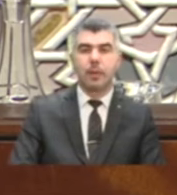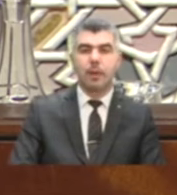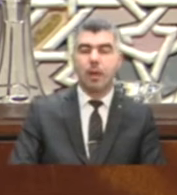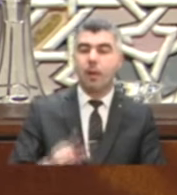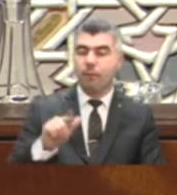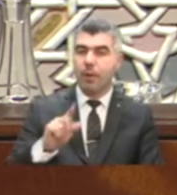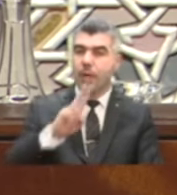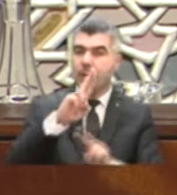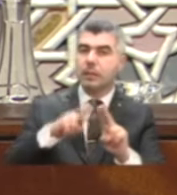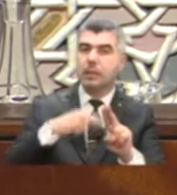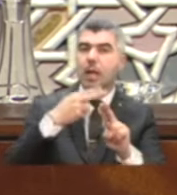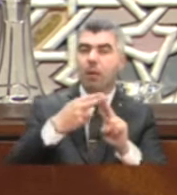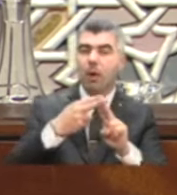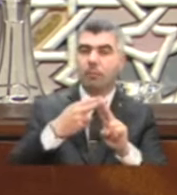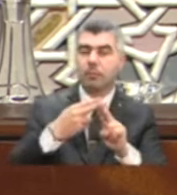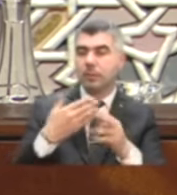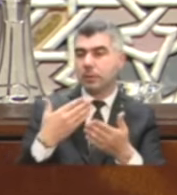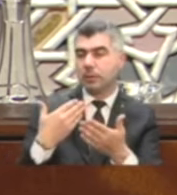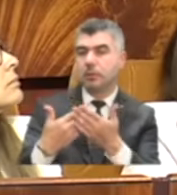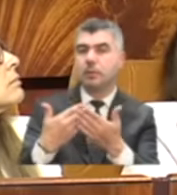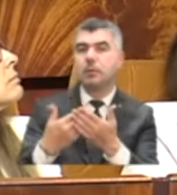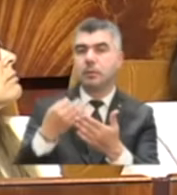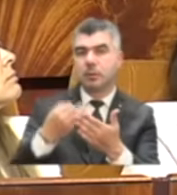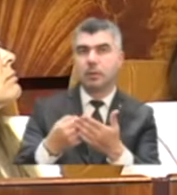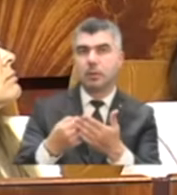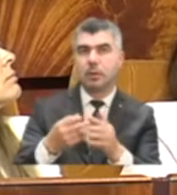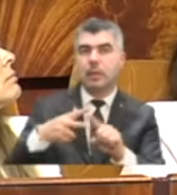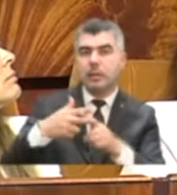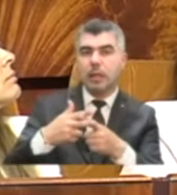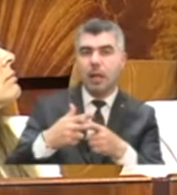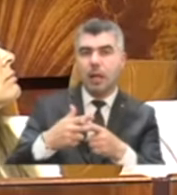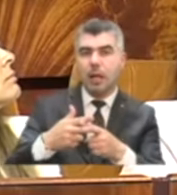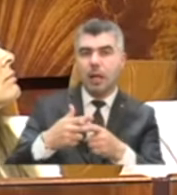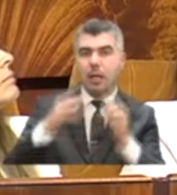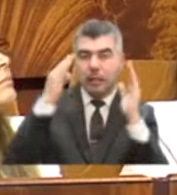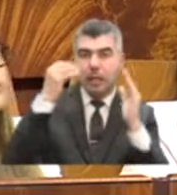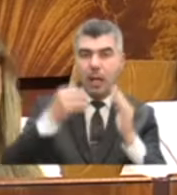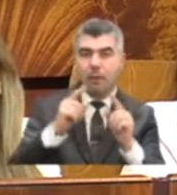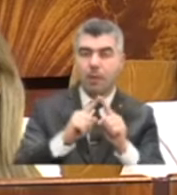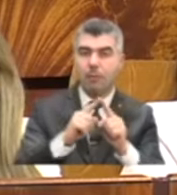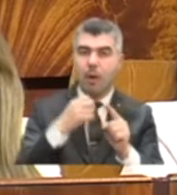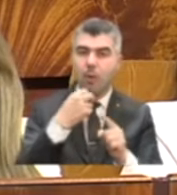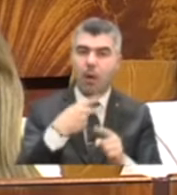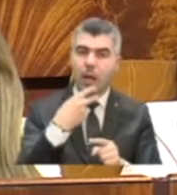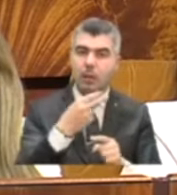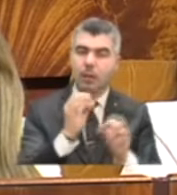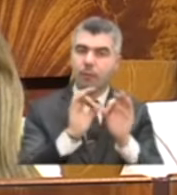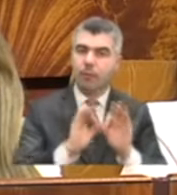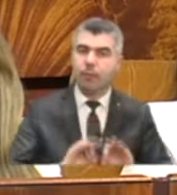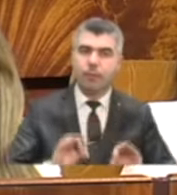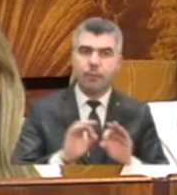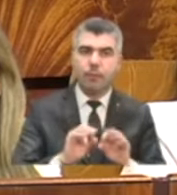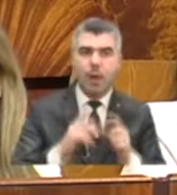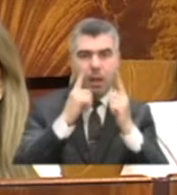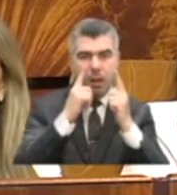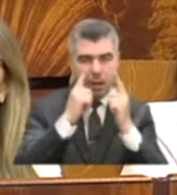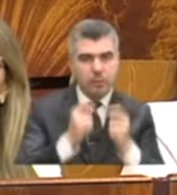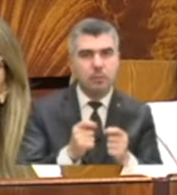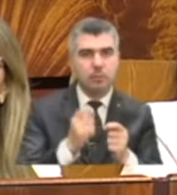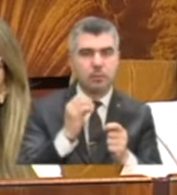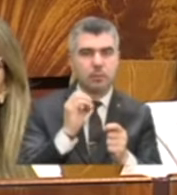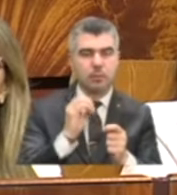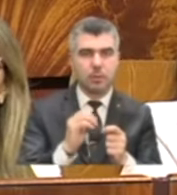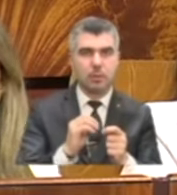الجواب ديالكم تلمسنا فيه ان بالفعل الصناعه الثقافيه ما بقاش فقط حديث. شفنا قطاعات اللي اقتحمتوها